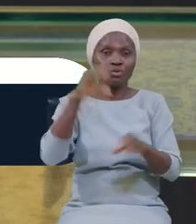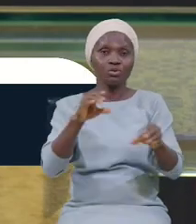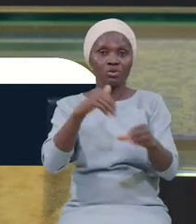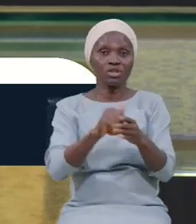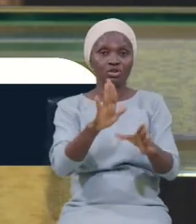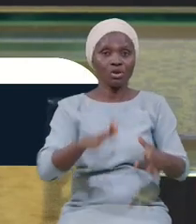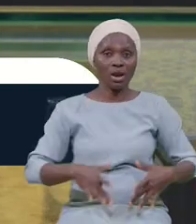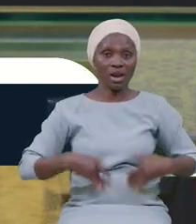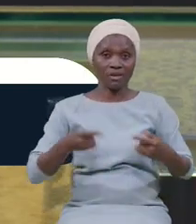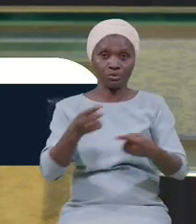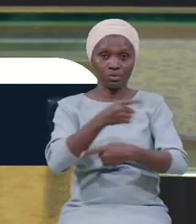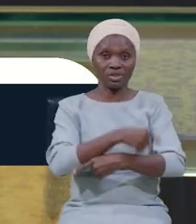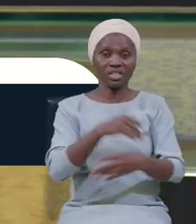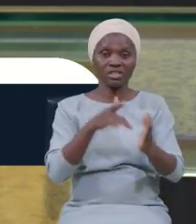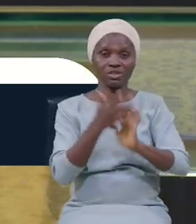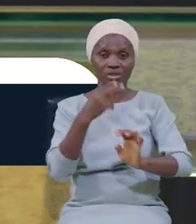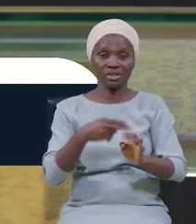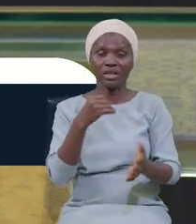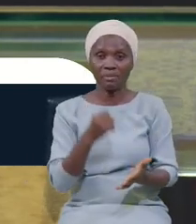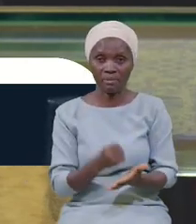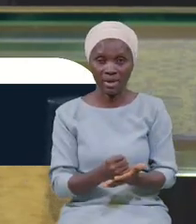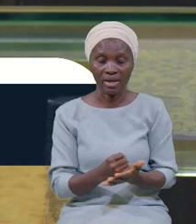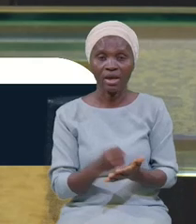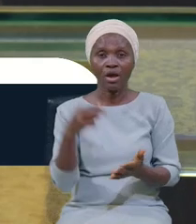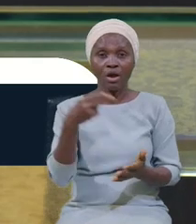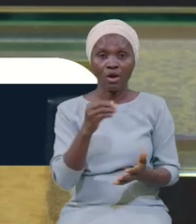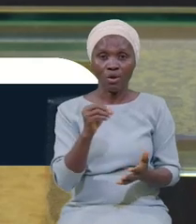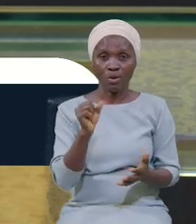dans votre vie ce jour au nom de Jésus.